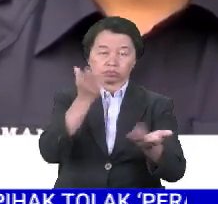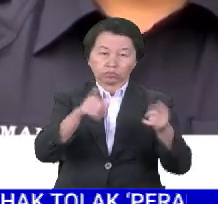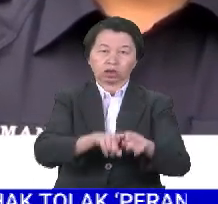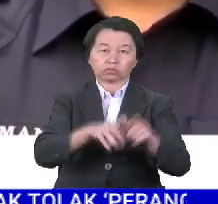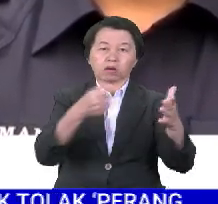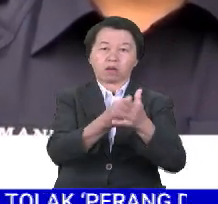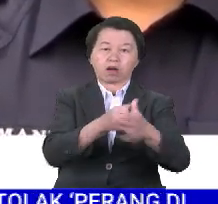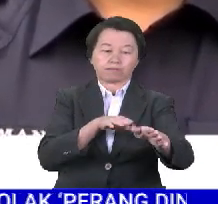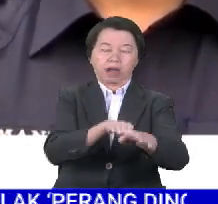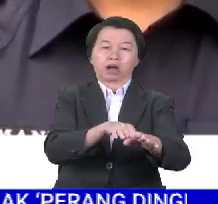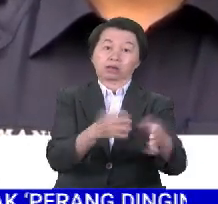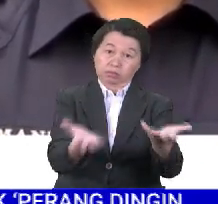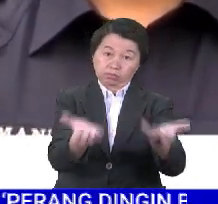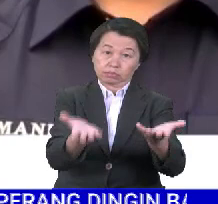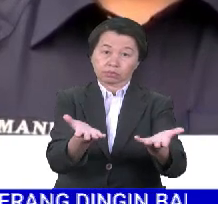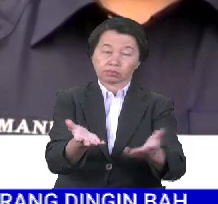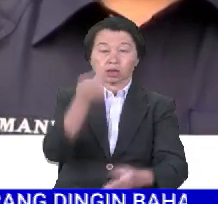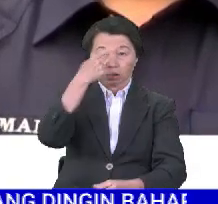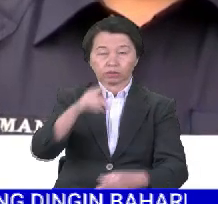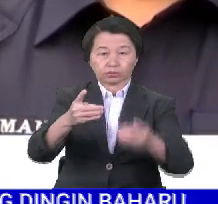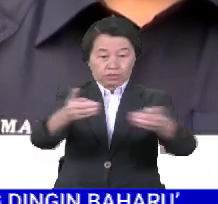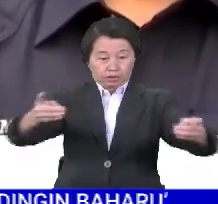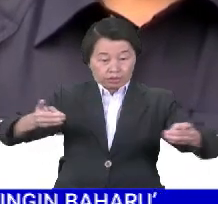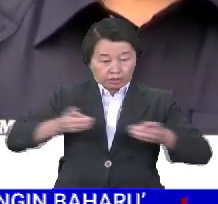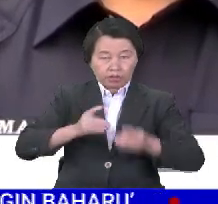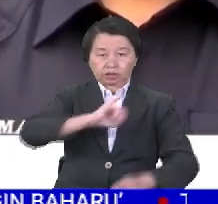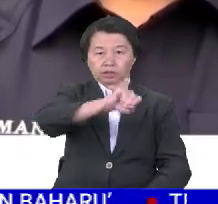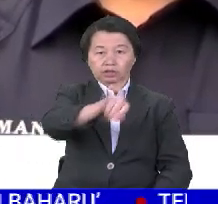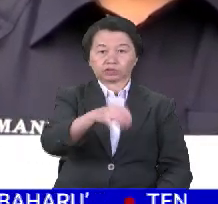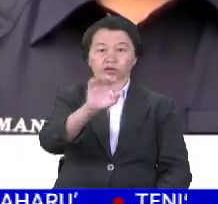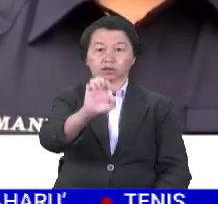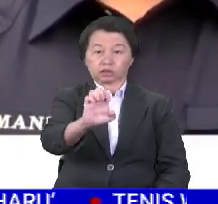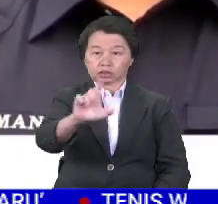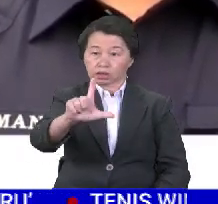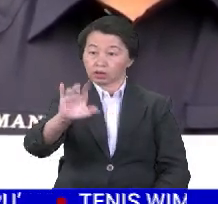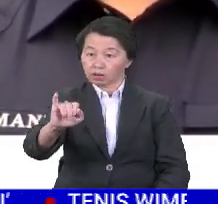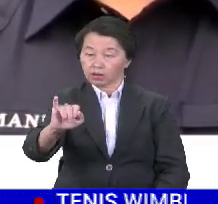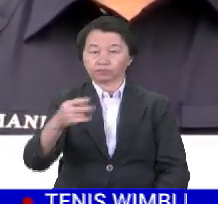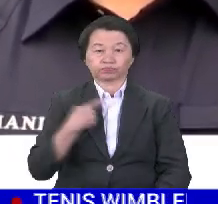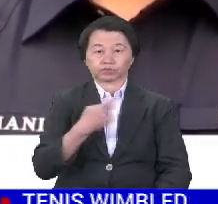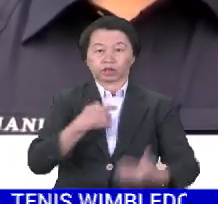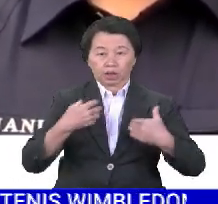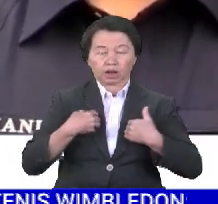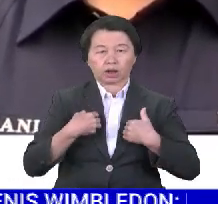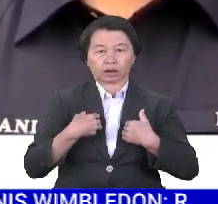Dan untuk makluman, bagi daerah Jeli ini kita telah pasang